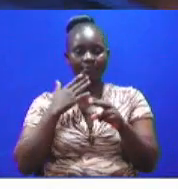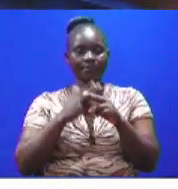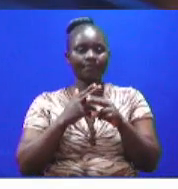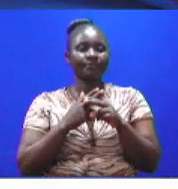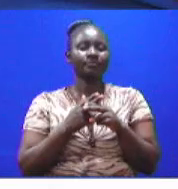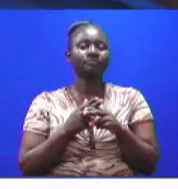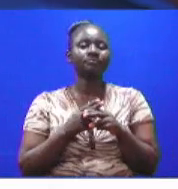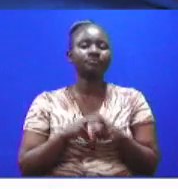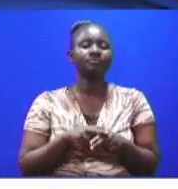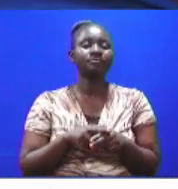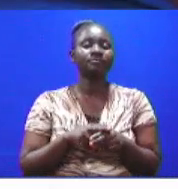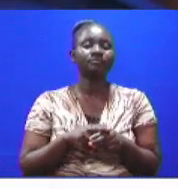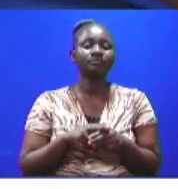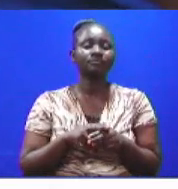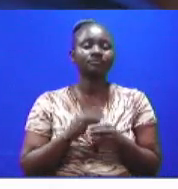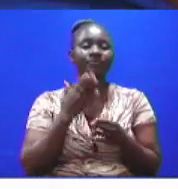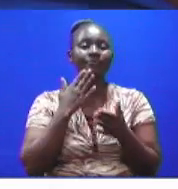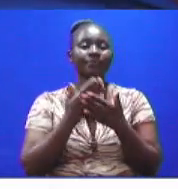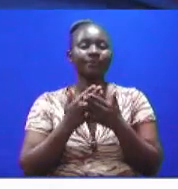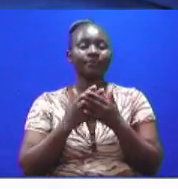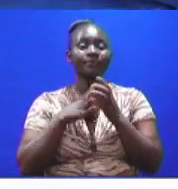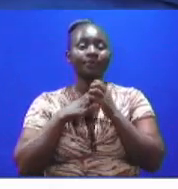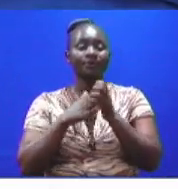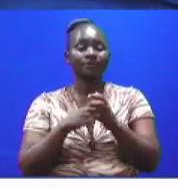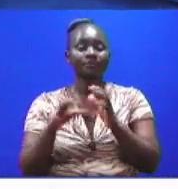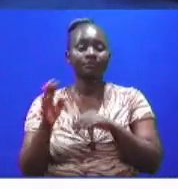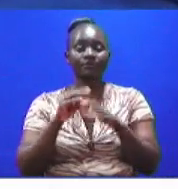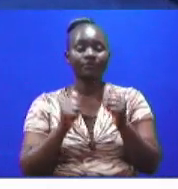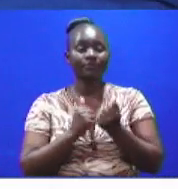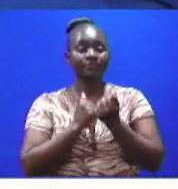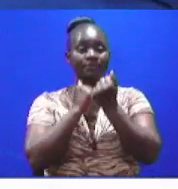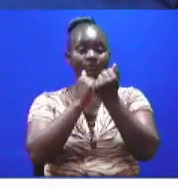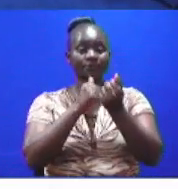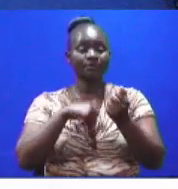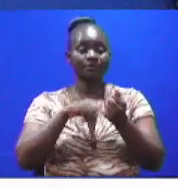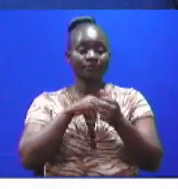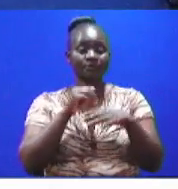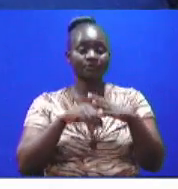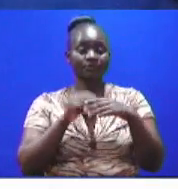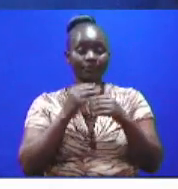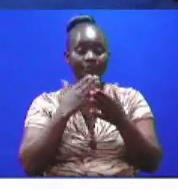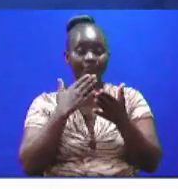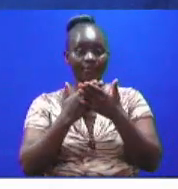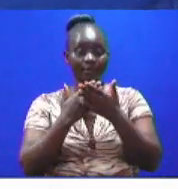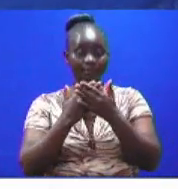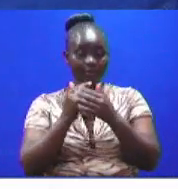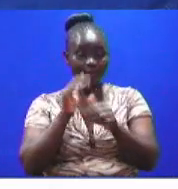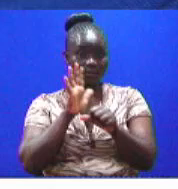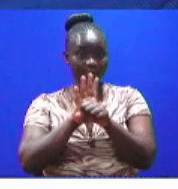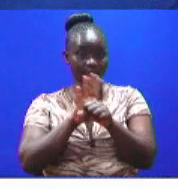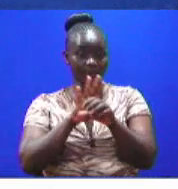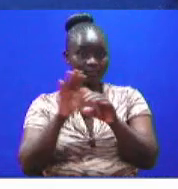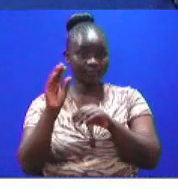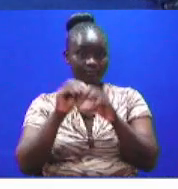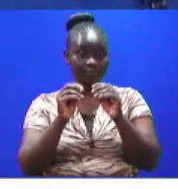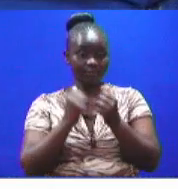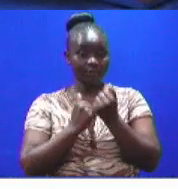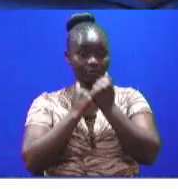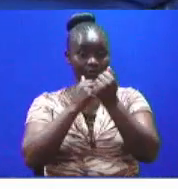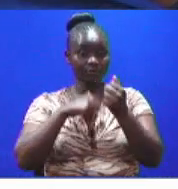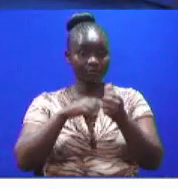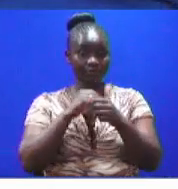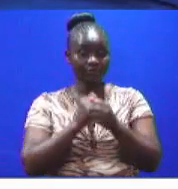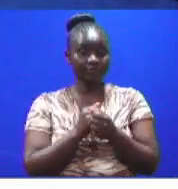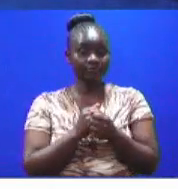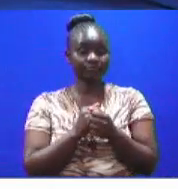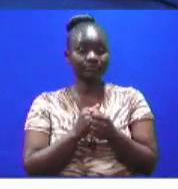sinatika ya mono abarayi aso goja kutu support na ambu ya mono aso goja kutu sira asema